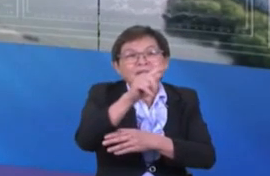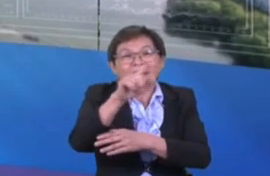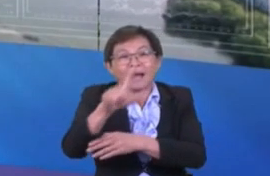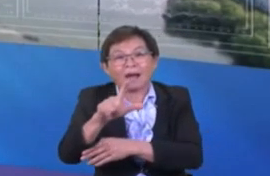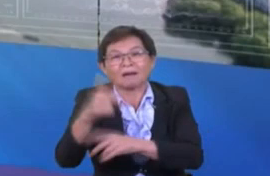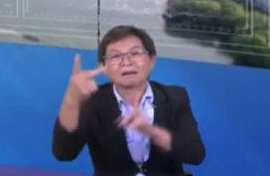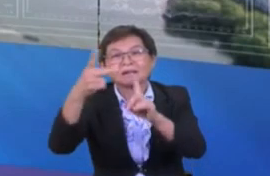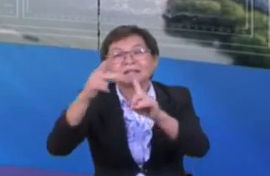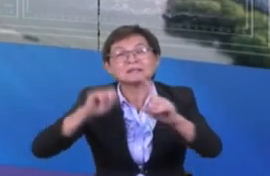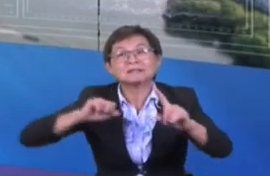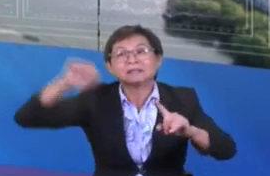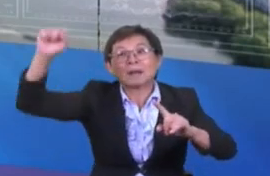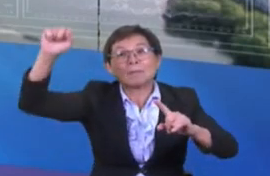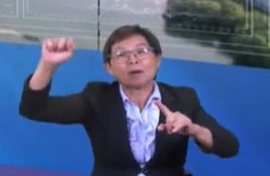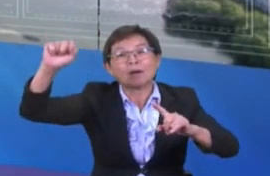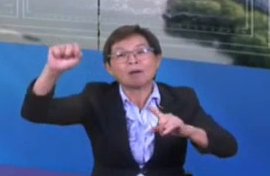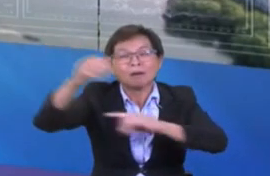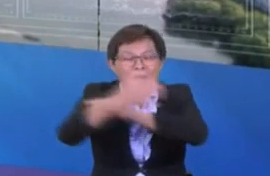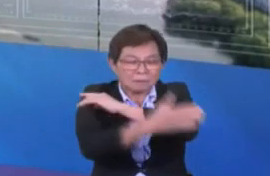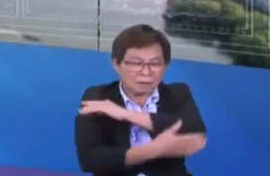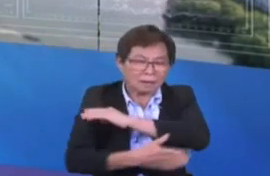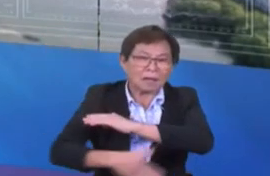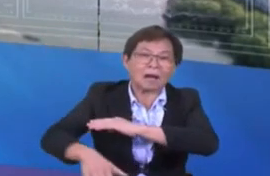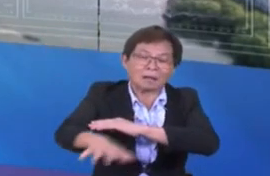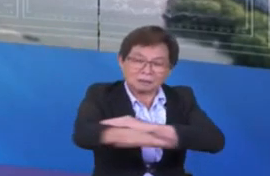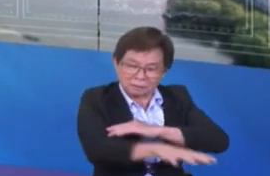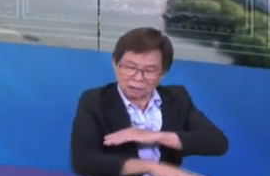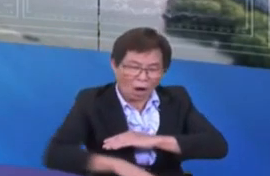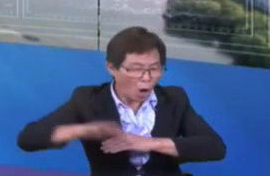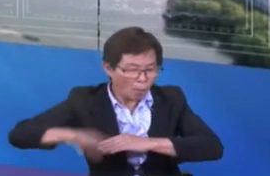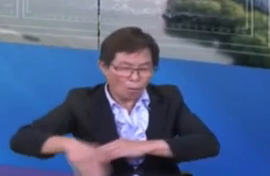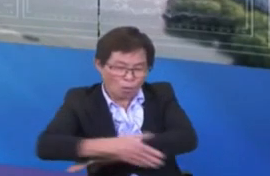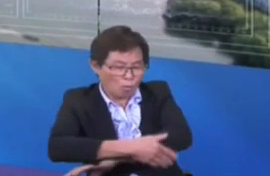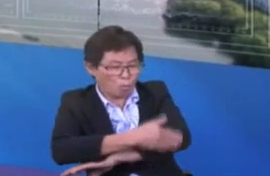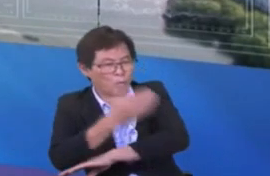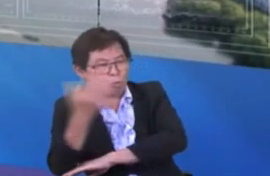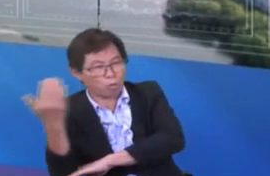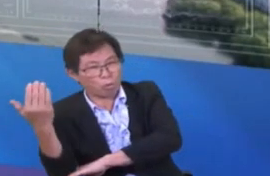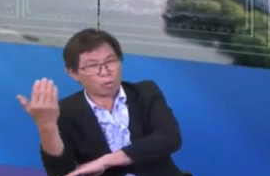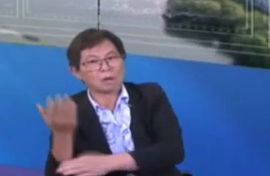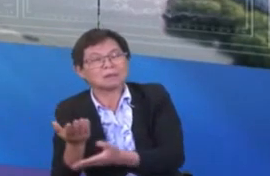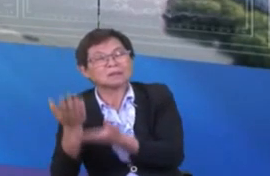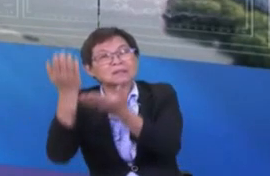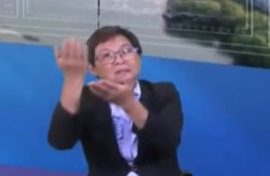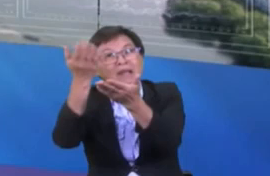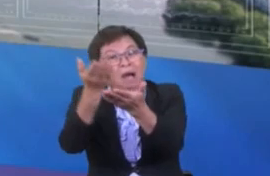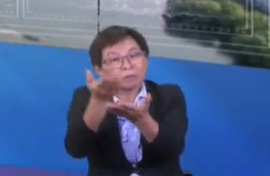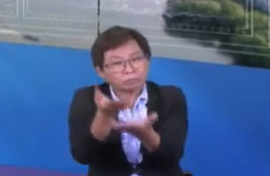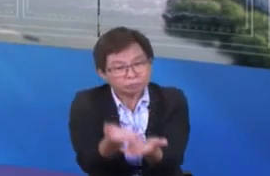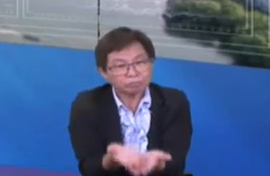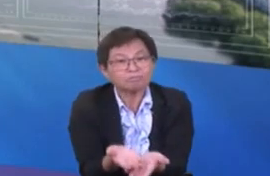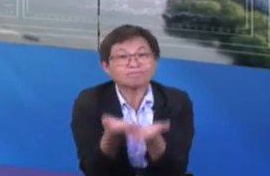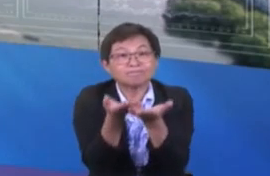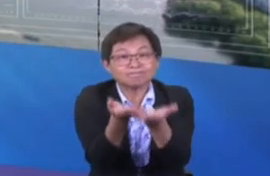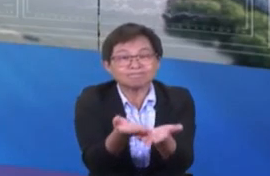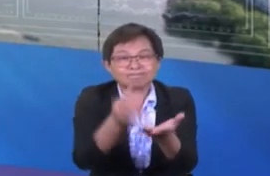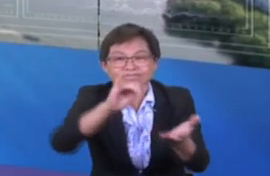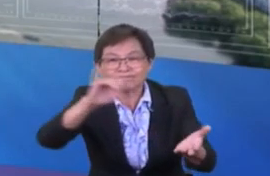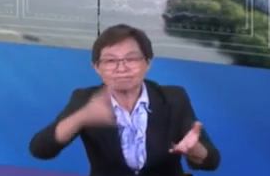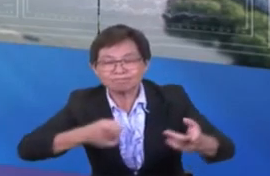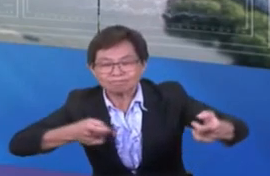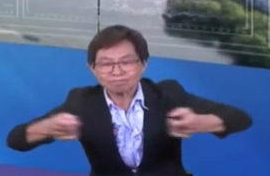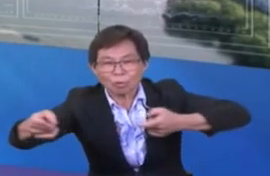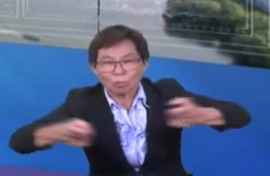ke sawah dengan negara serantau yang masih belum membuka Sumpah dan celah juga telah dikemukakan kepada jatan